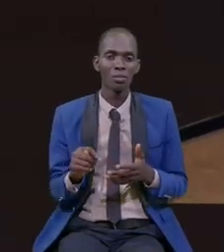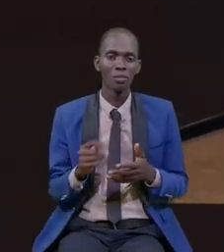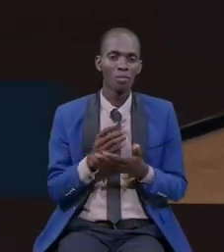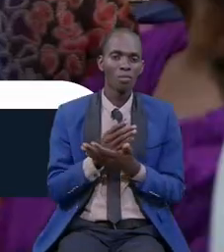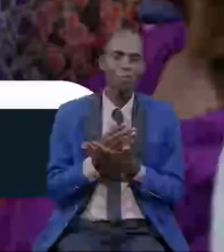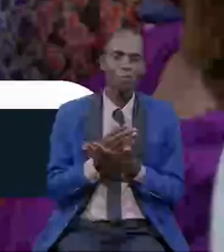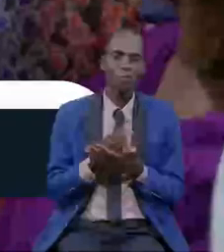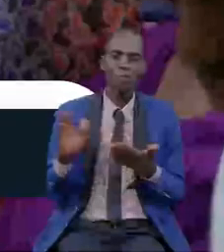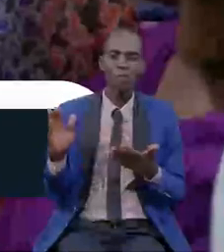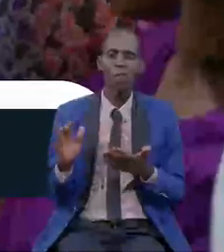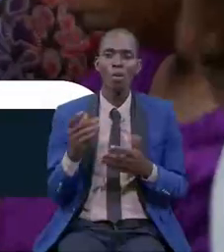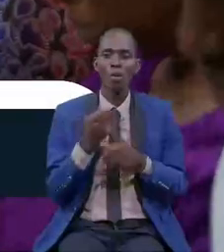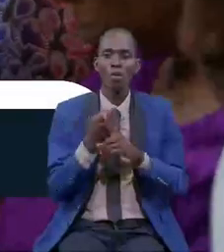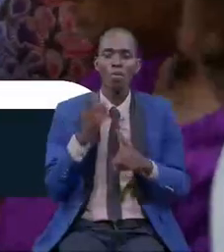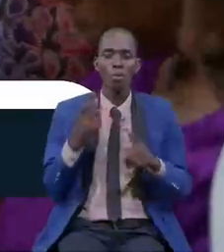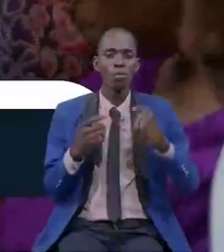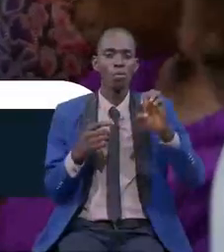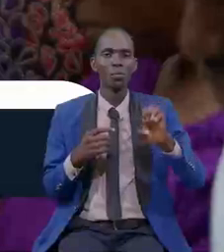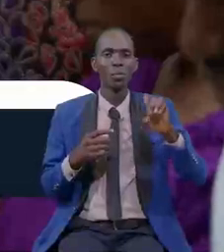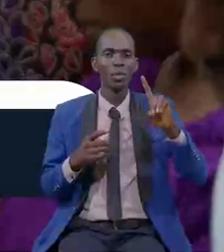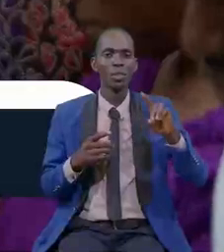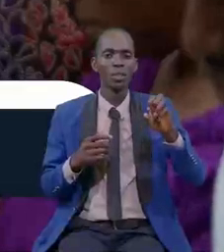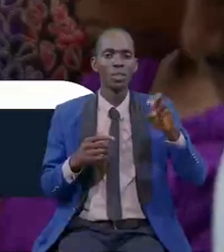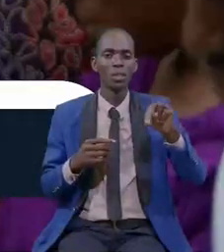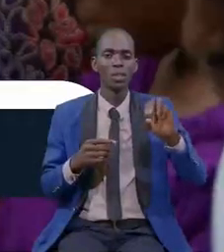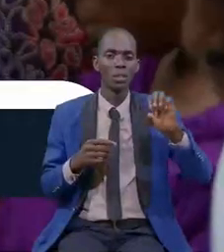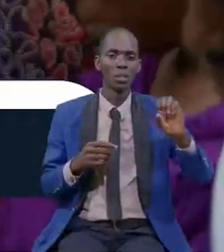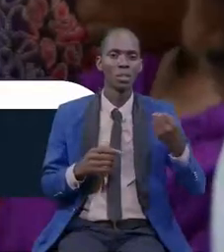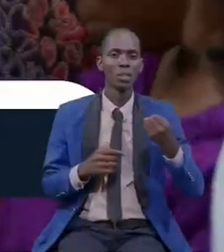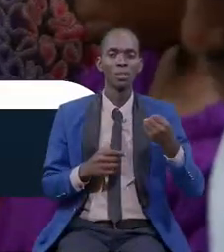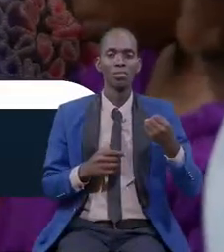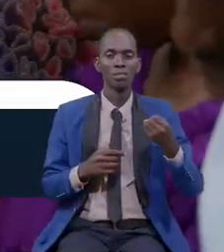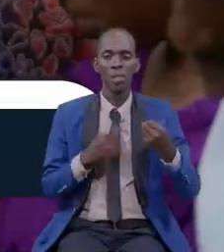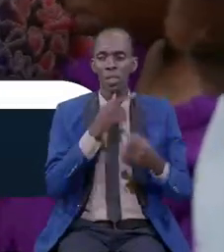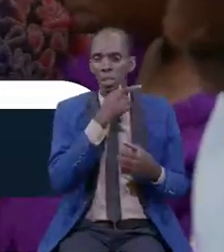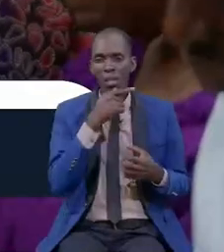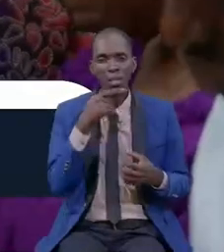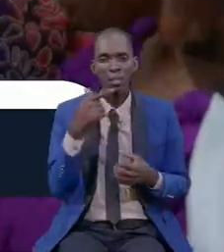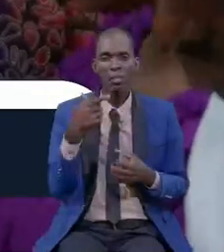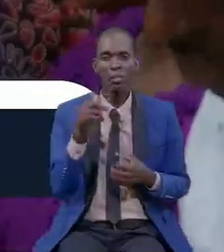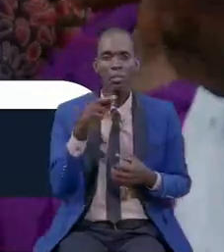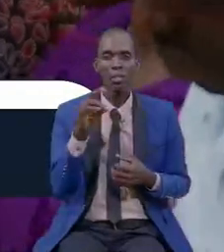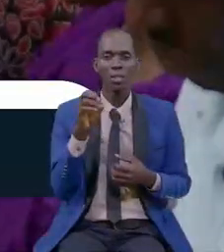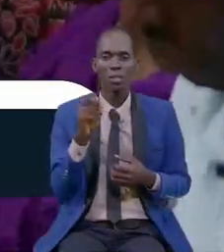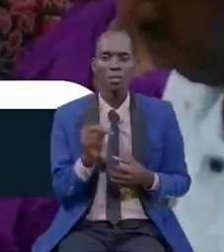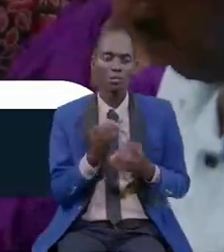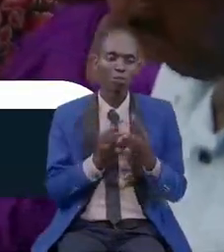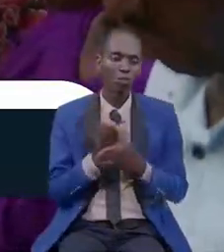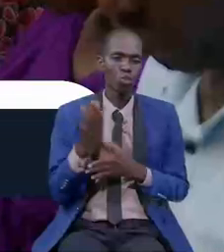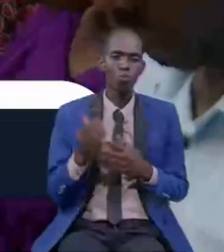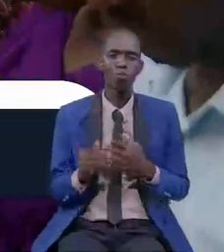jardin d'Eden l'expulsion du jardin d'Eden à travers la folie mortelle